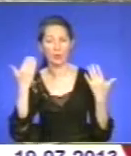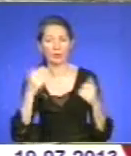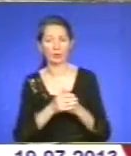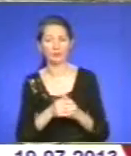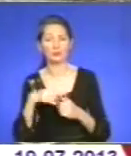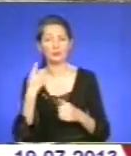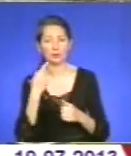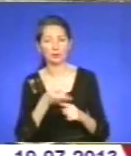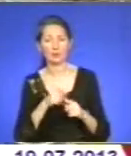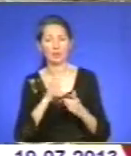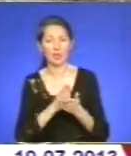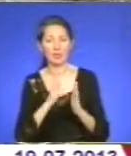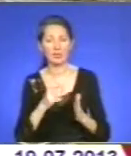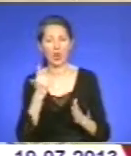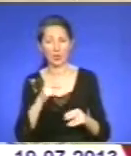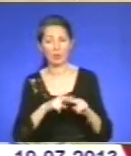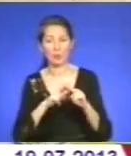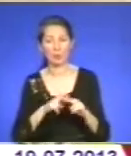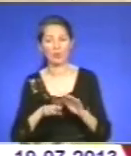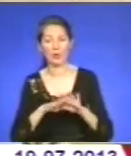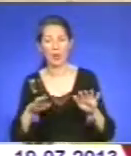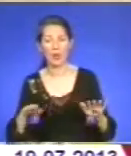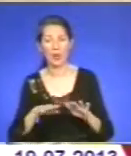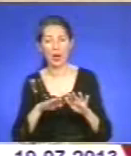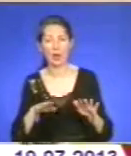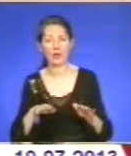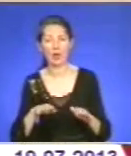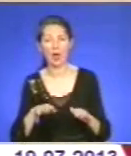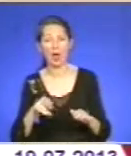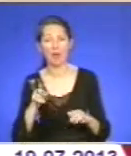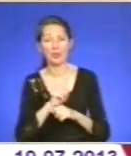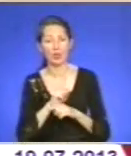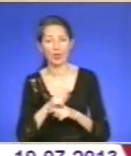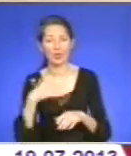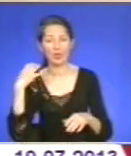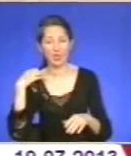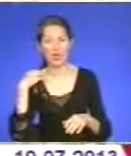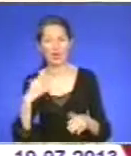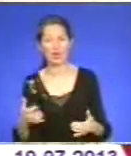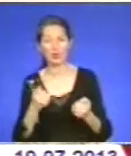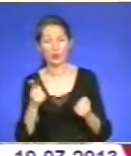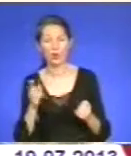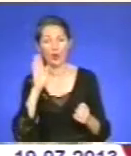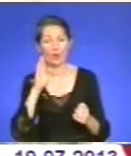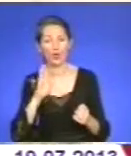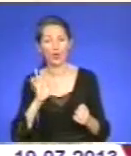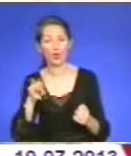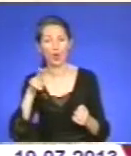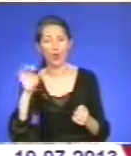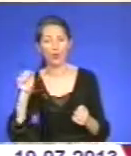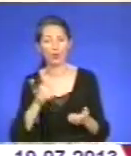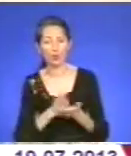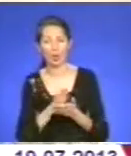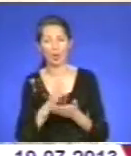В області є тільки один паспортизований пляж – у Тернополі. Але начальник рятувально-водолазної служби стверджує, що їх могло би